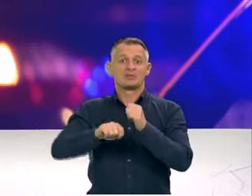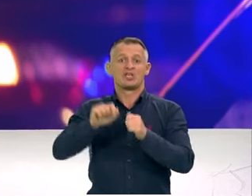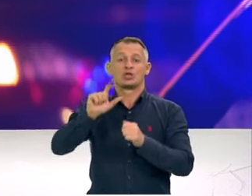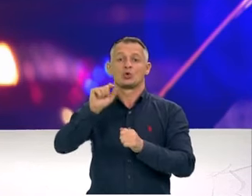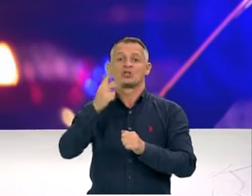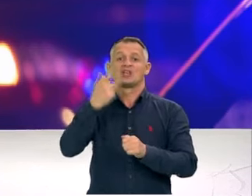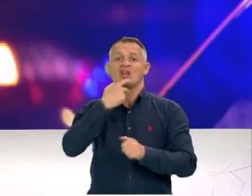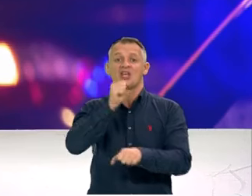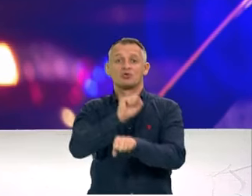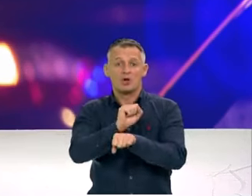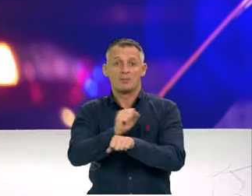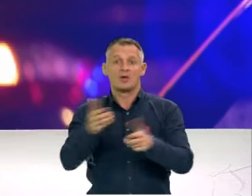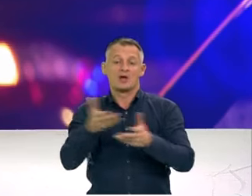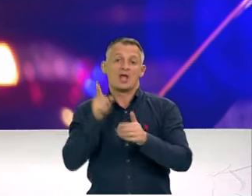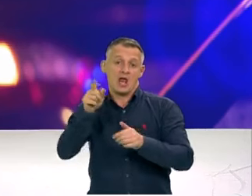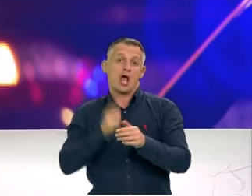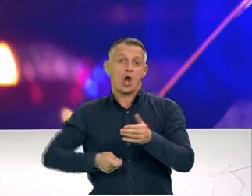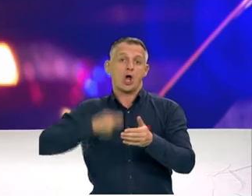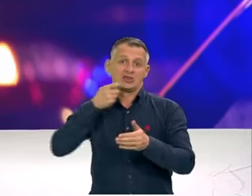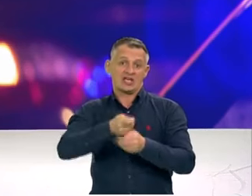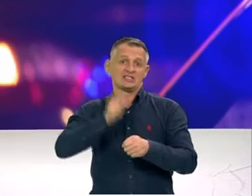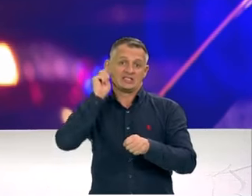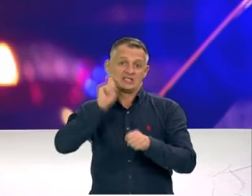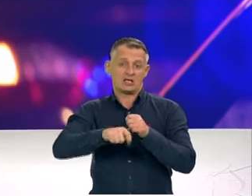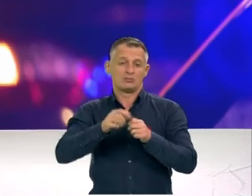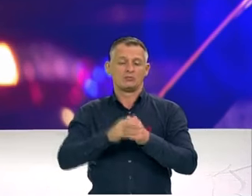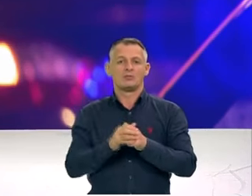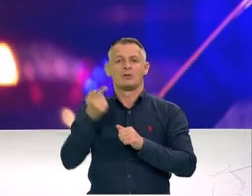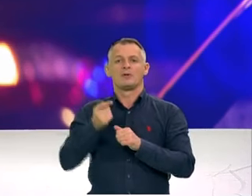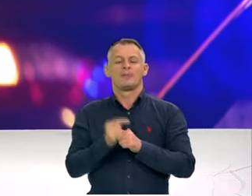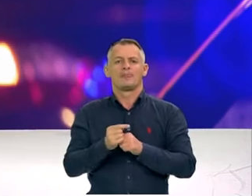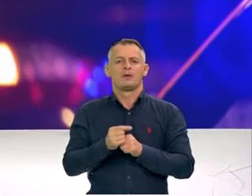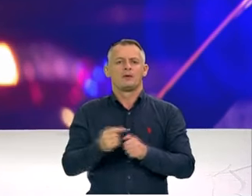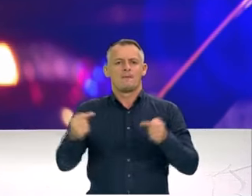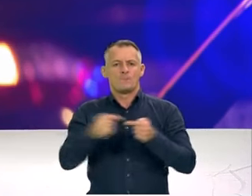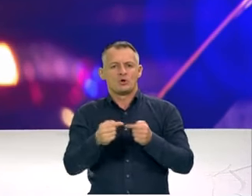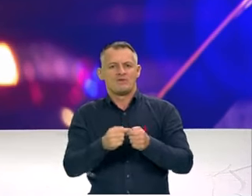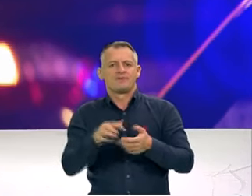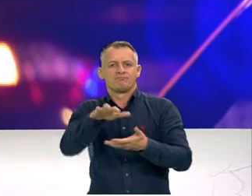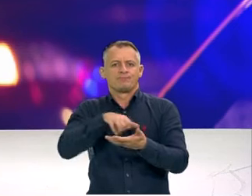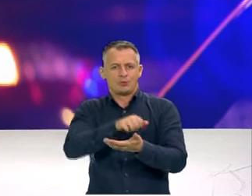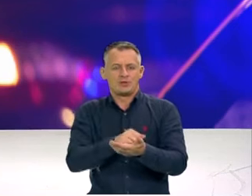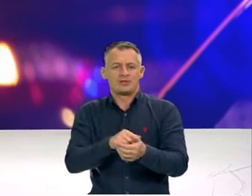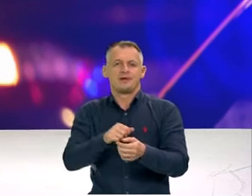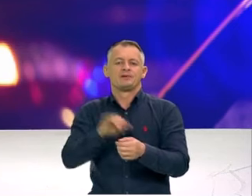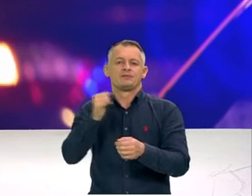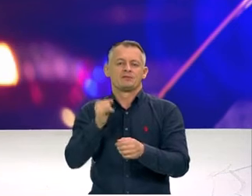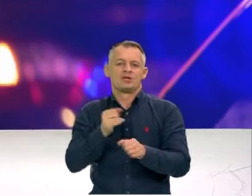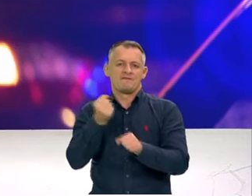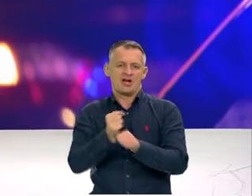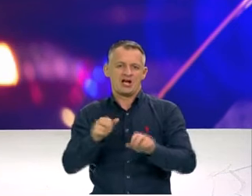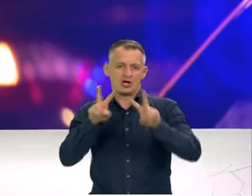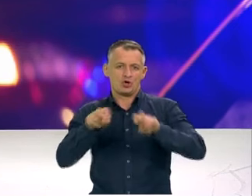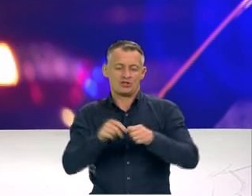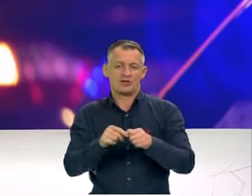23 de ani de închisoare pe care a contestat o în ciuda probelor strânse de anchetatori care arată că a fost vorba de o crimă